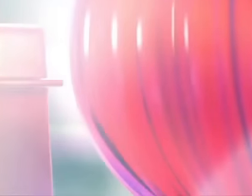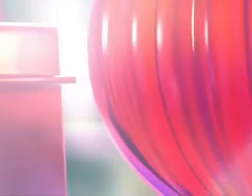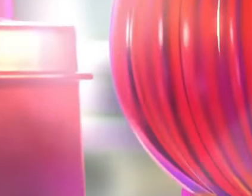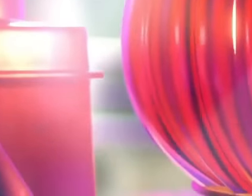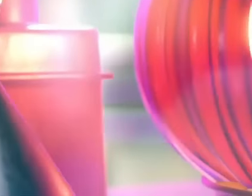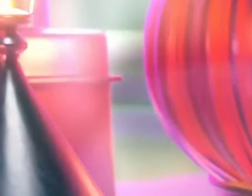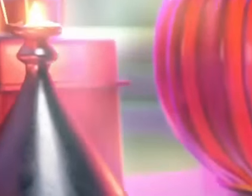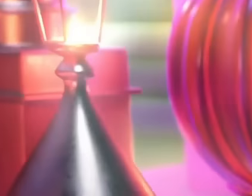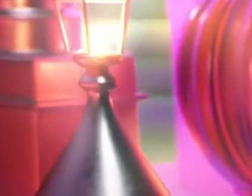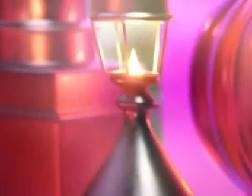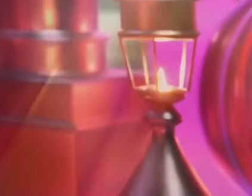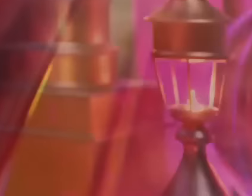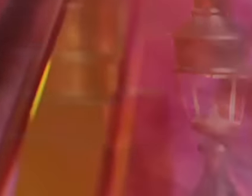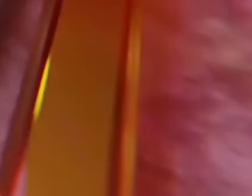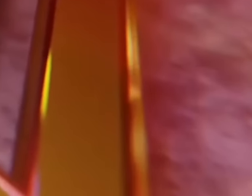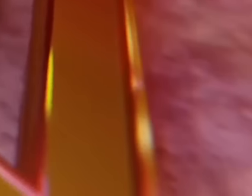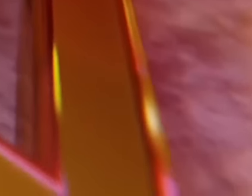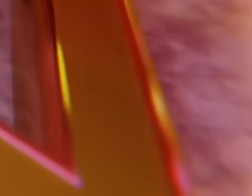حجتين